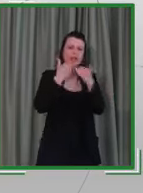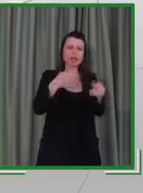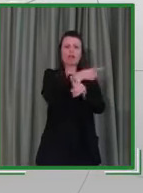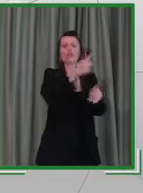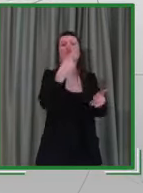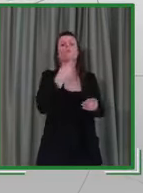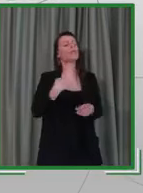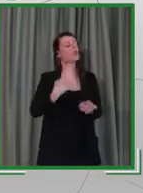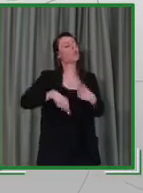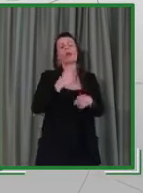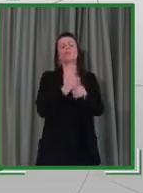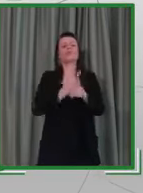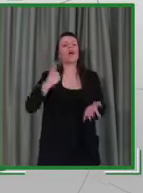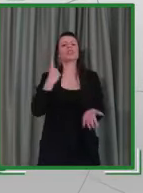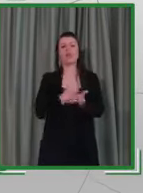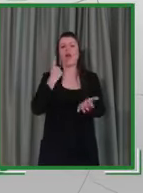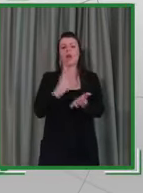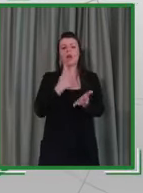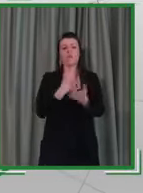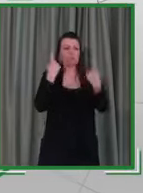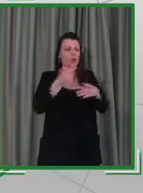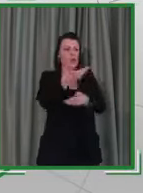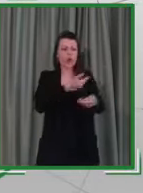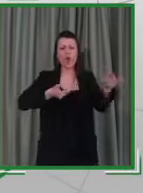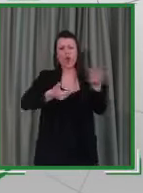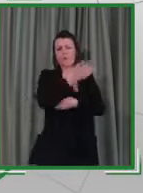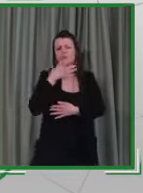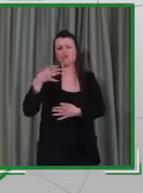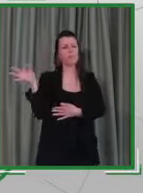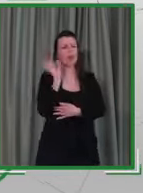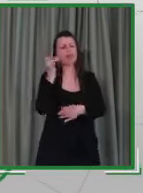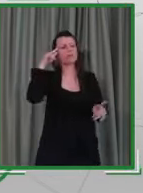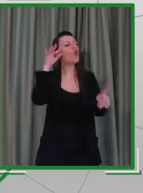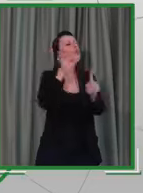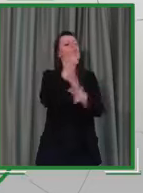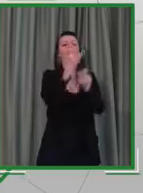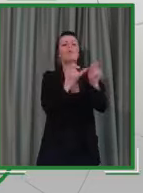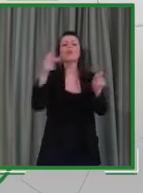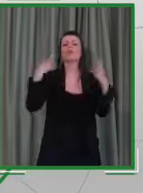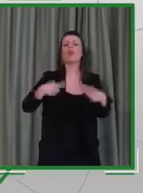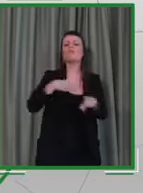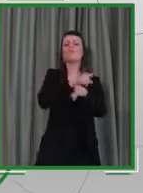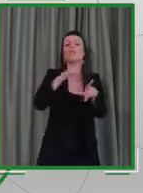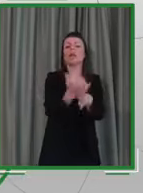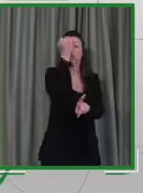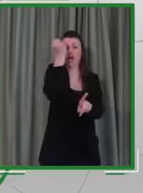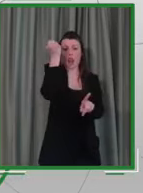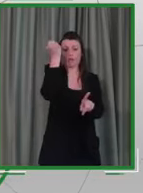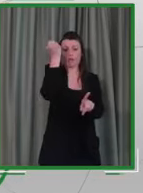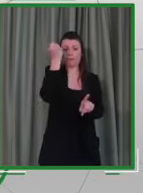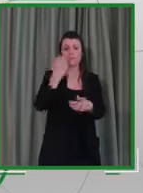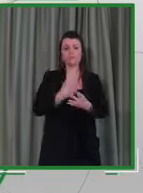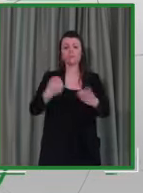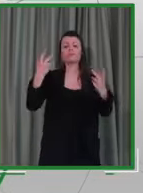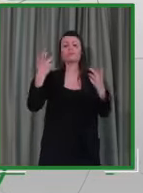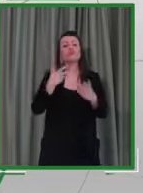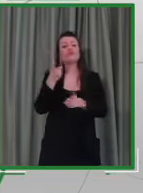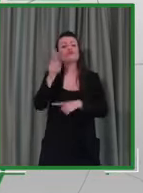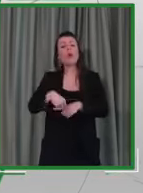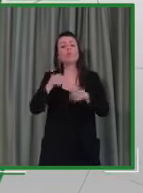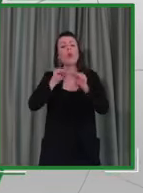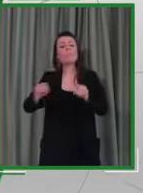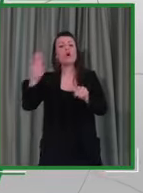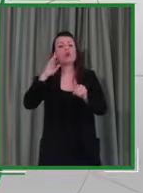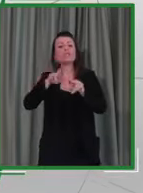collaborazione molto concreta per salvare le vite le persone ci sono anche posti letto 20 che verranno destinate anche qui alle